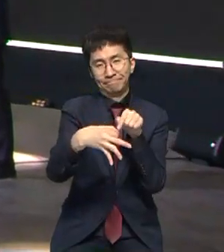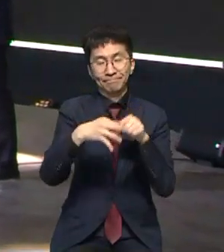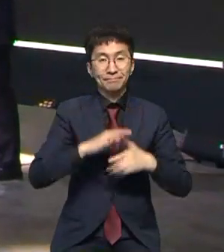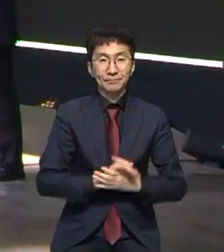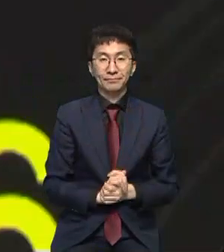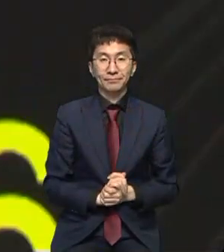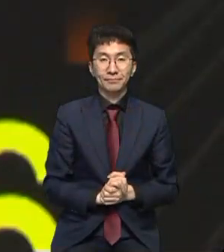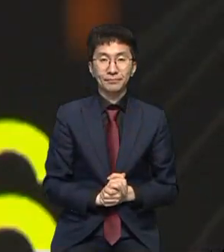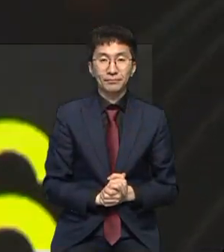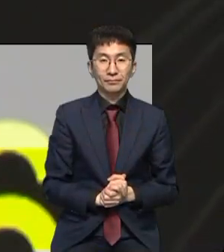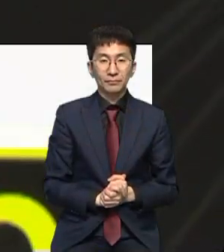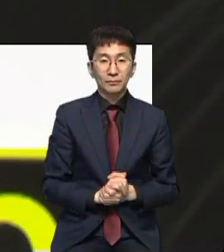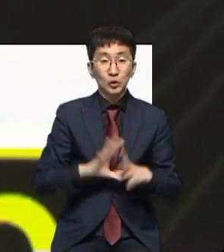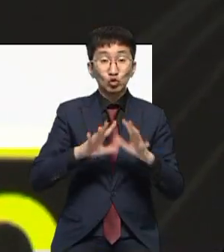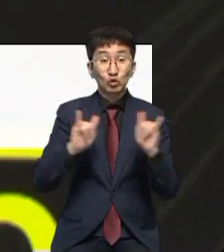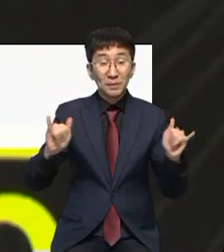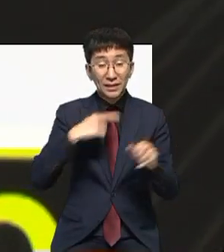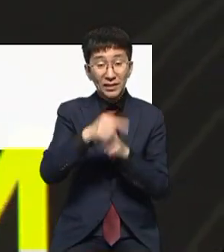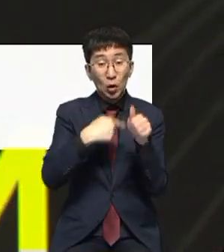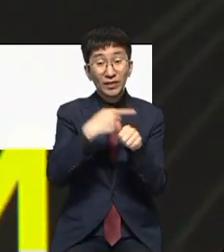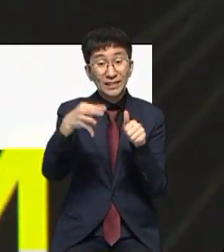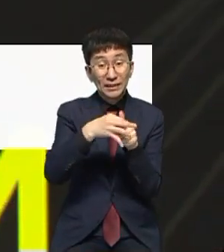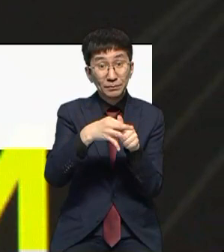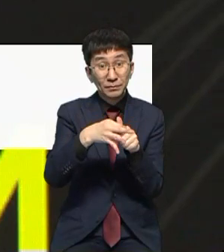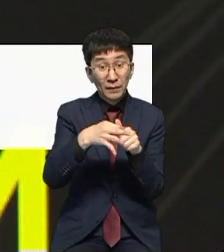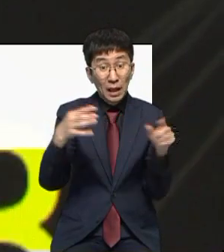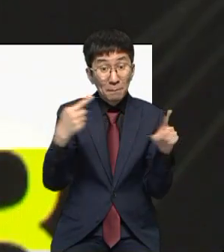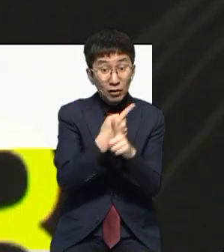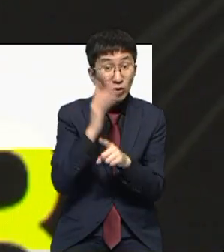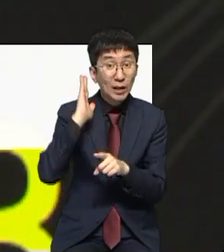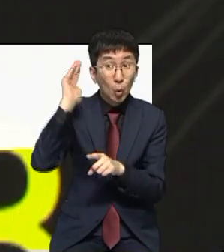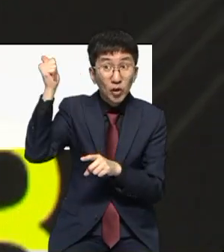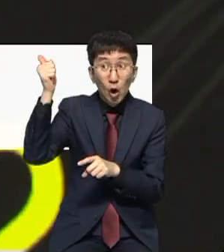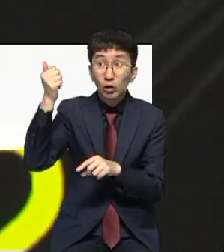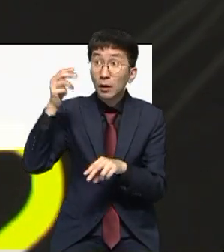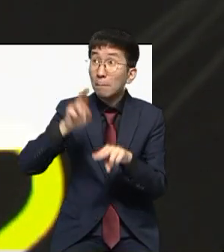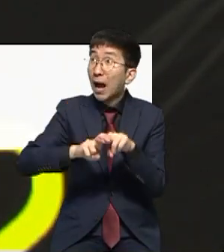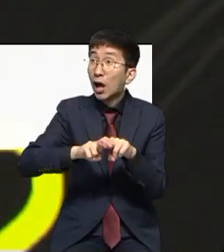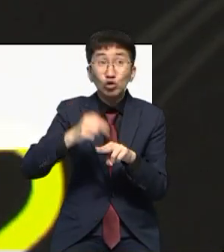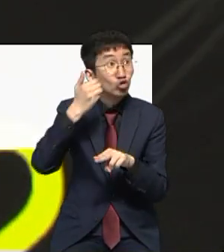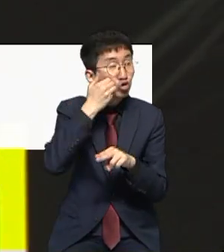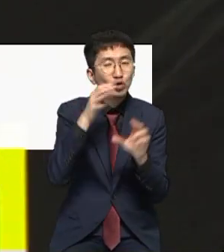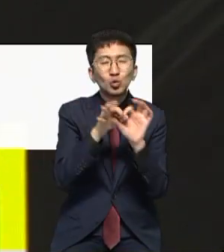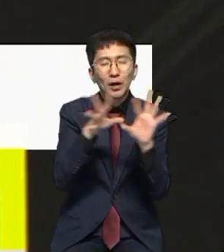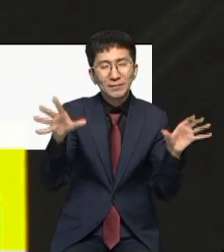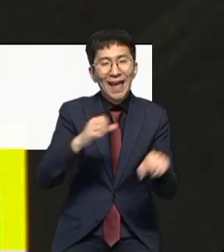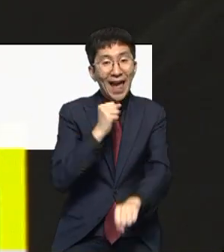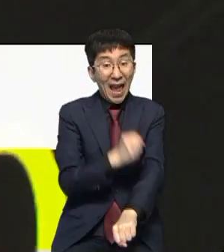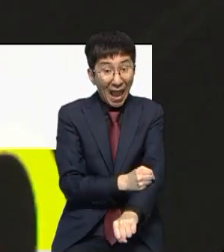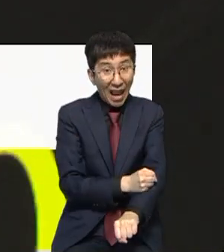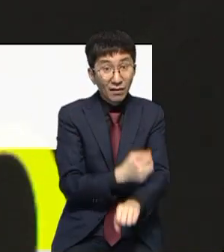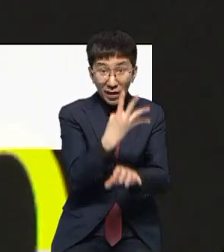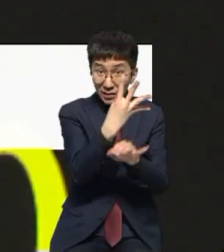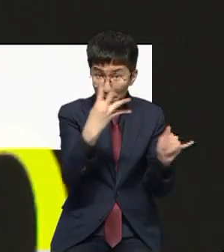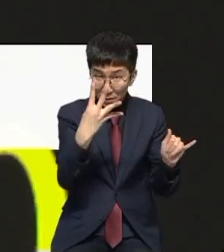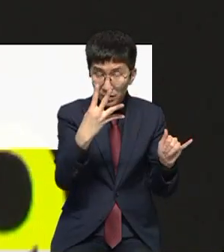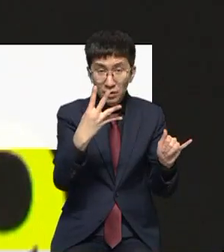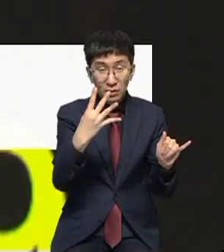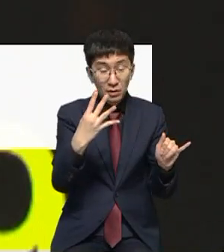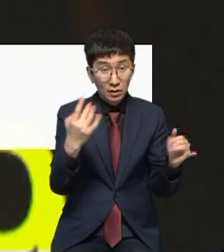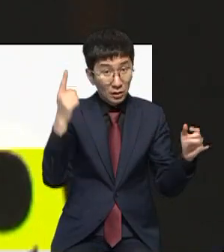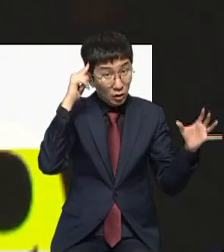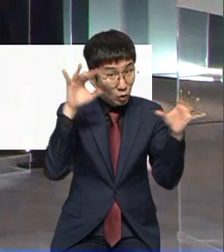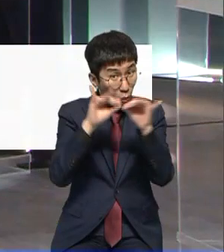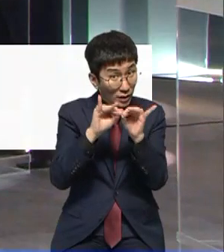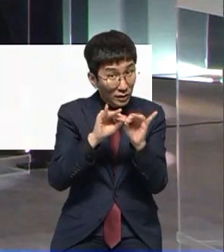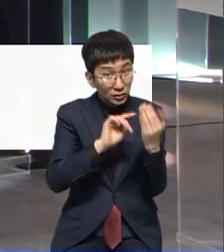개혁입니다. 국민연금 개혁은 누가 대통령이 돼도 하겠다. 이렇게 우리 네 명이서 공동 선언하는 건